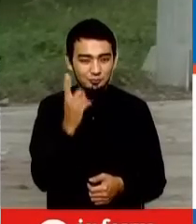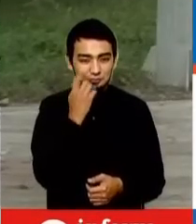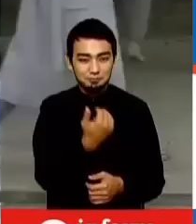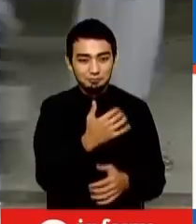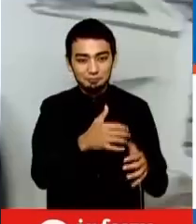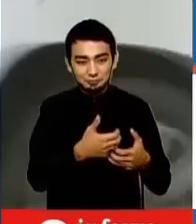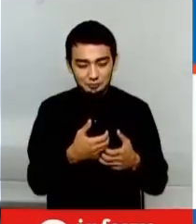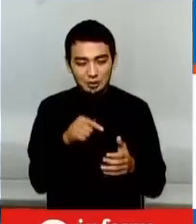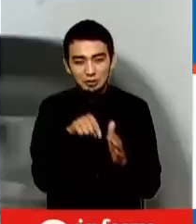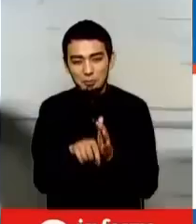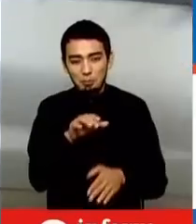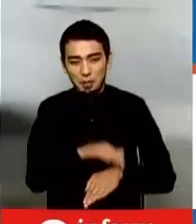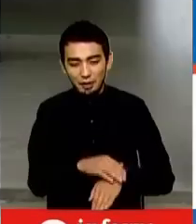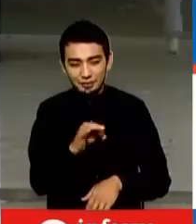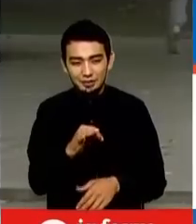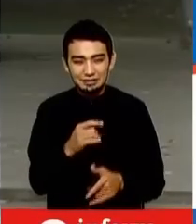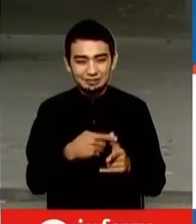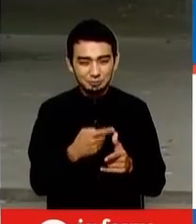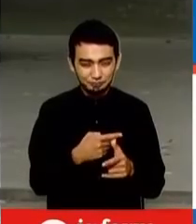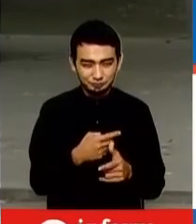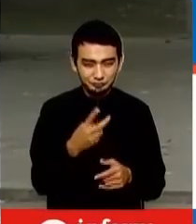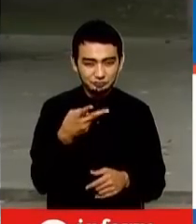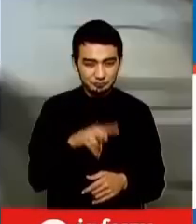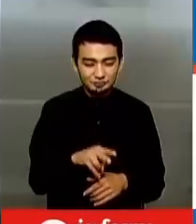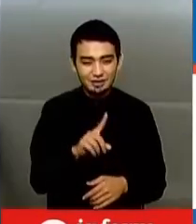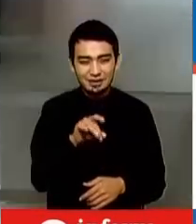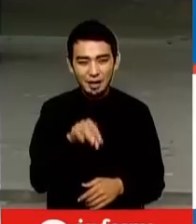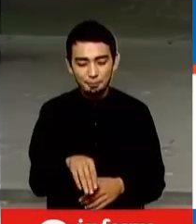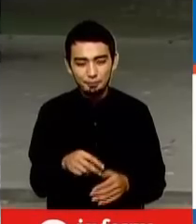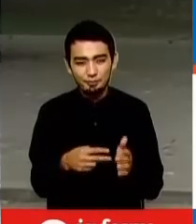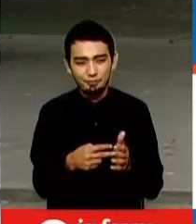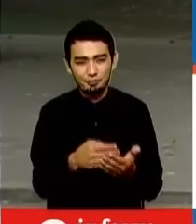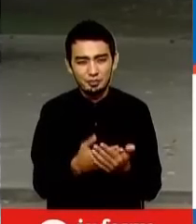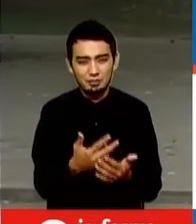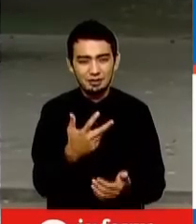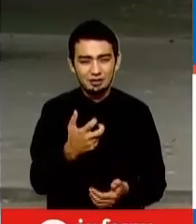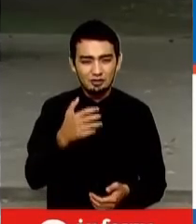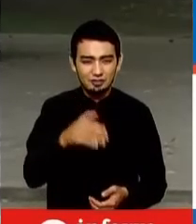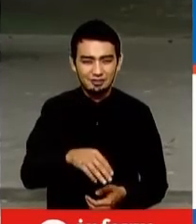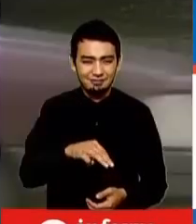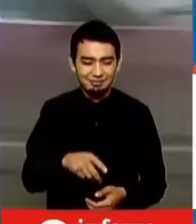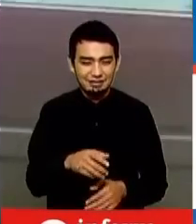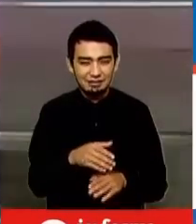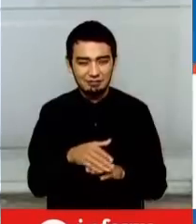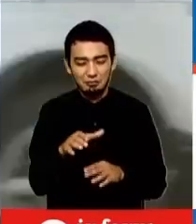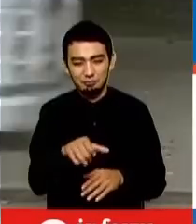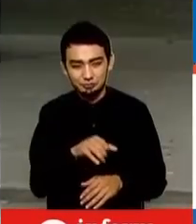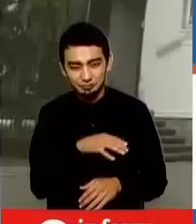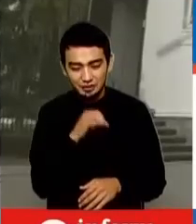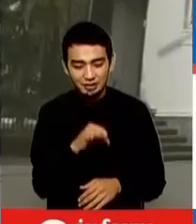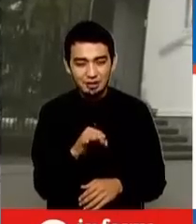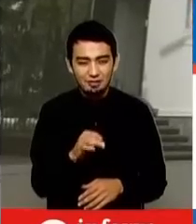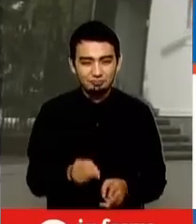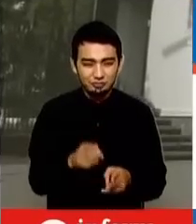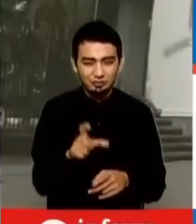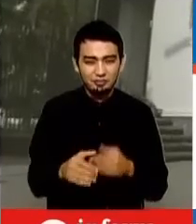приложению и оформил на имя соседа два займа на сумму около 300 тысяч тенге. Суд назначил мошеннику наказание в